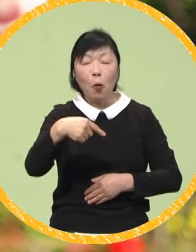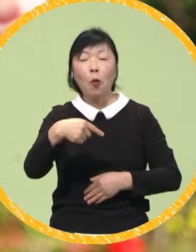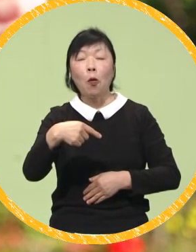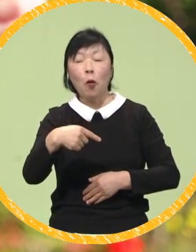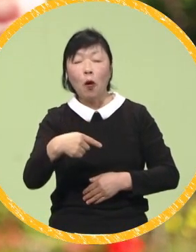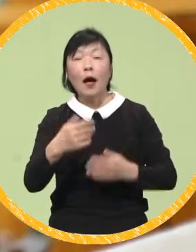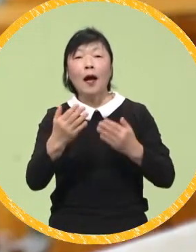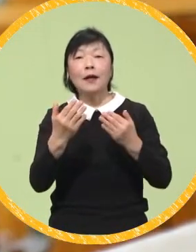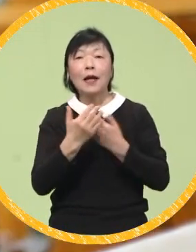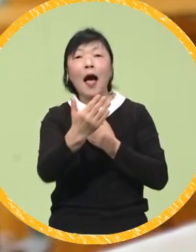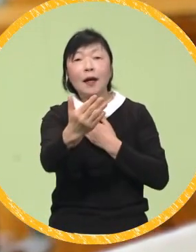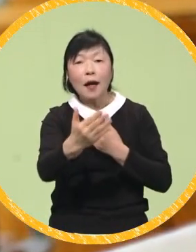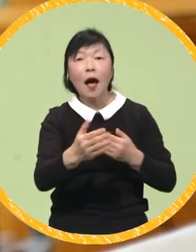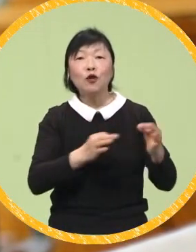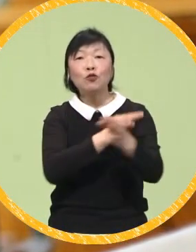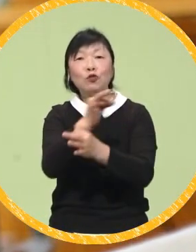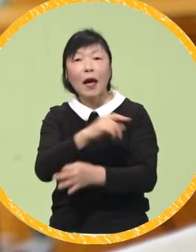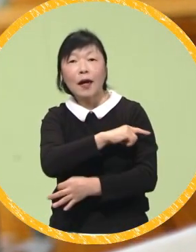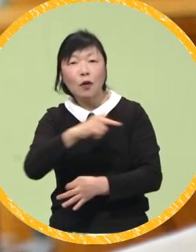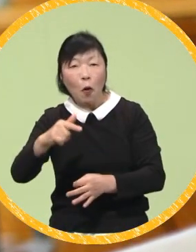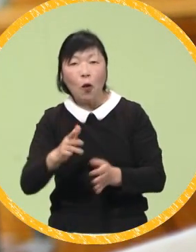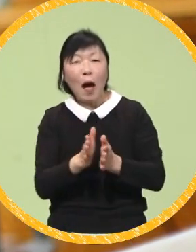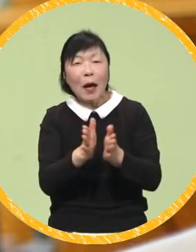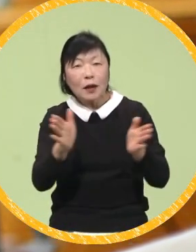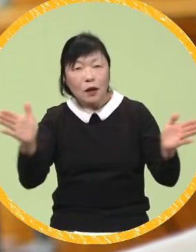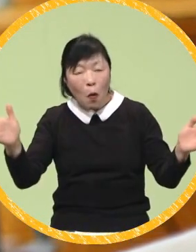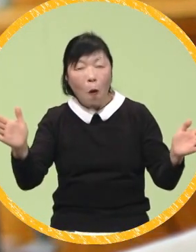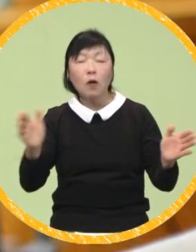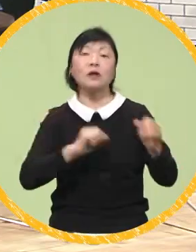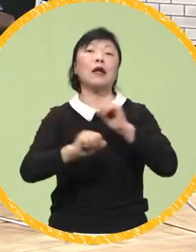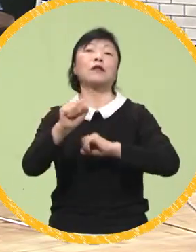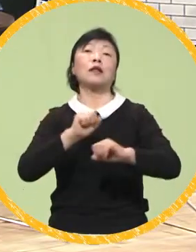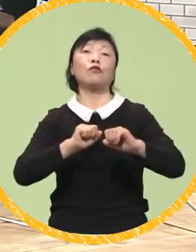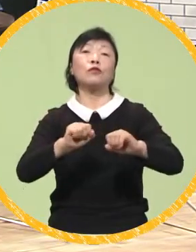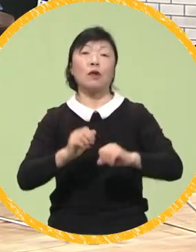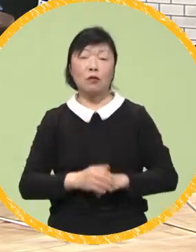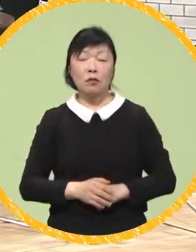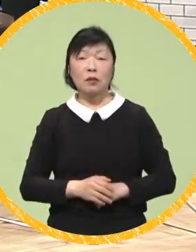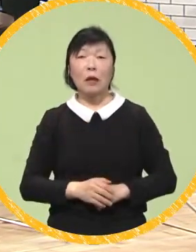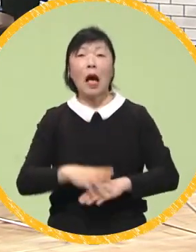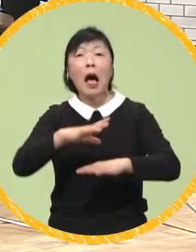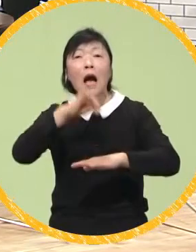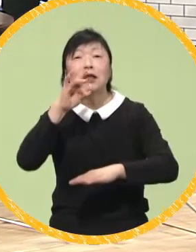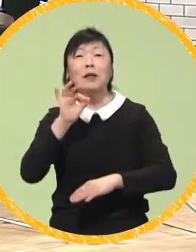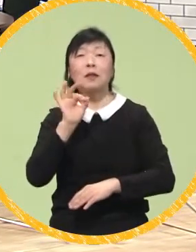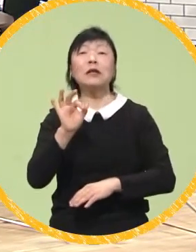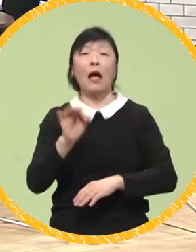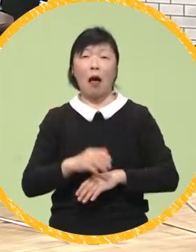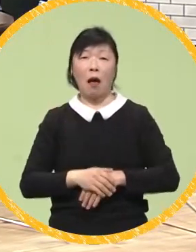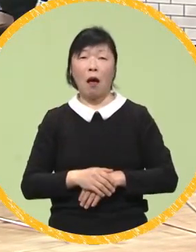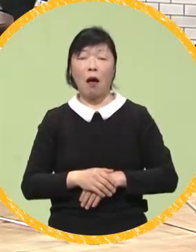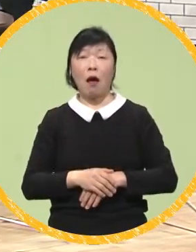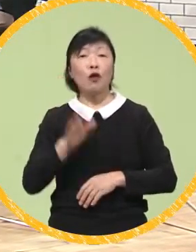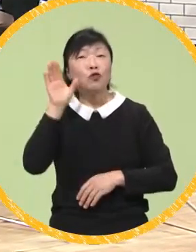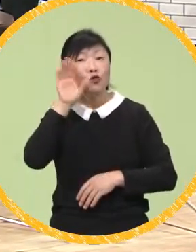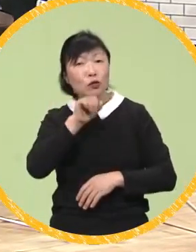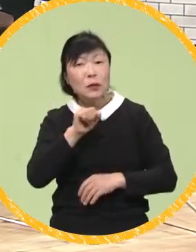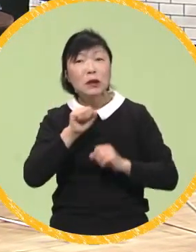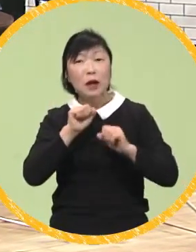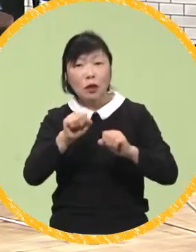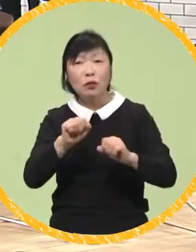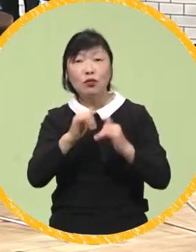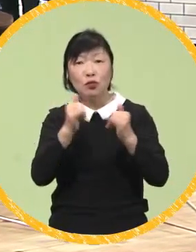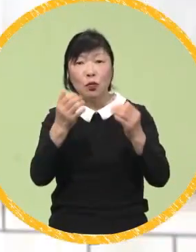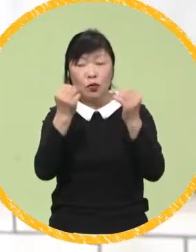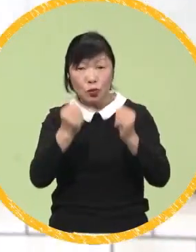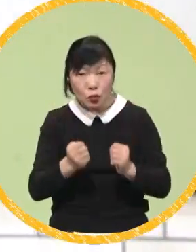まで幅広くああチェリーの普及につとめていらっしゃいます児玉者も初めて見たんですけどこれって普通穴趣味としてやってる方それ